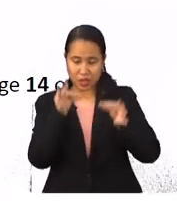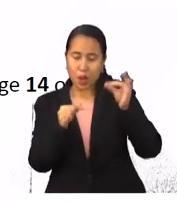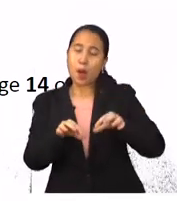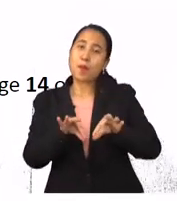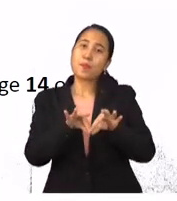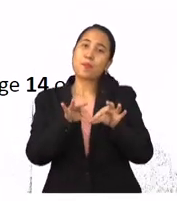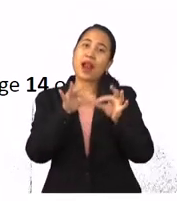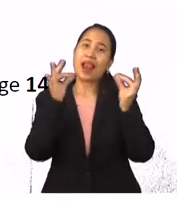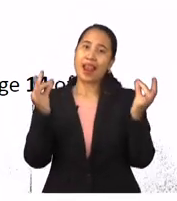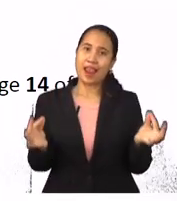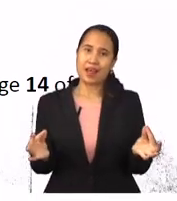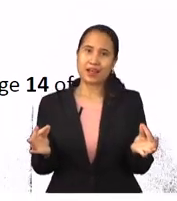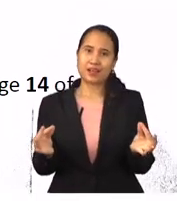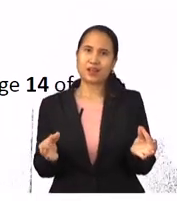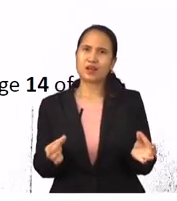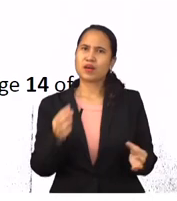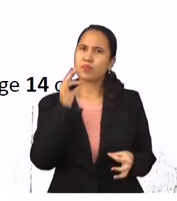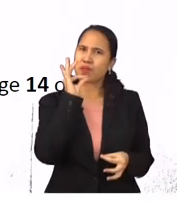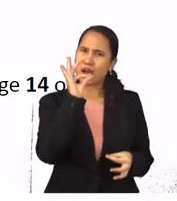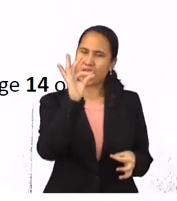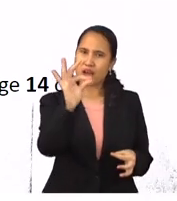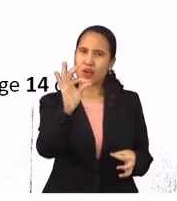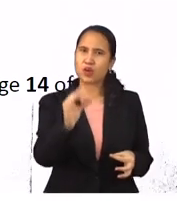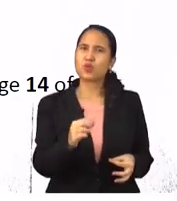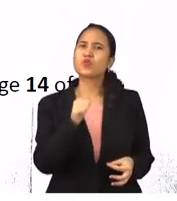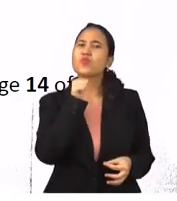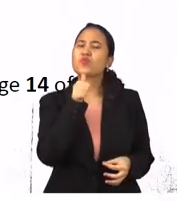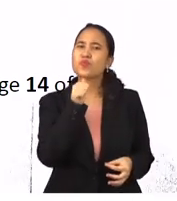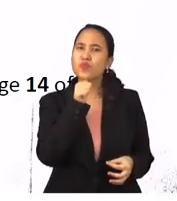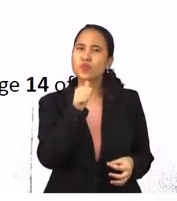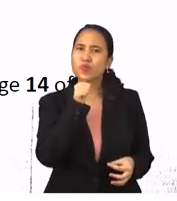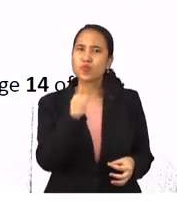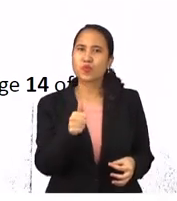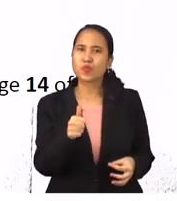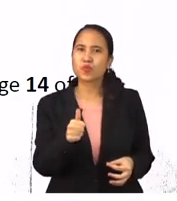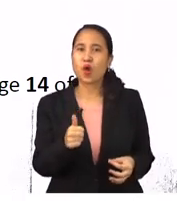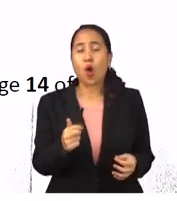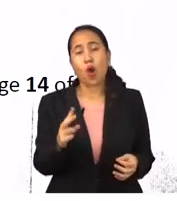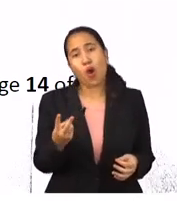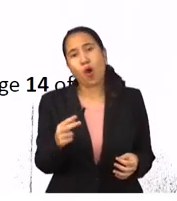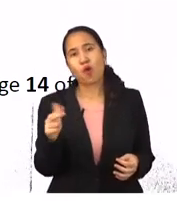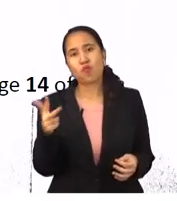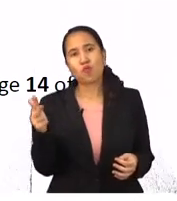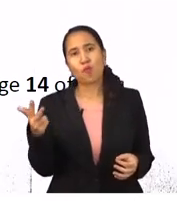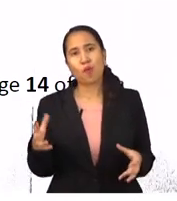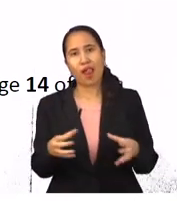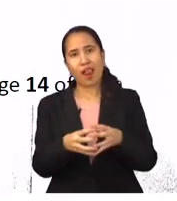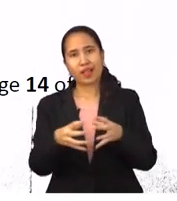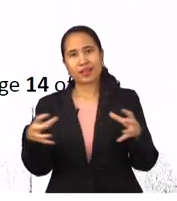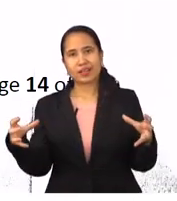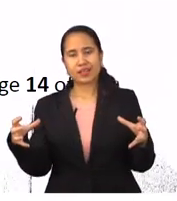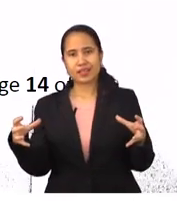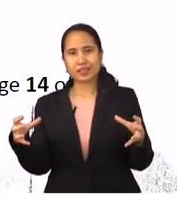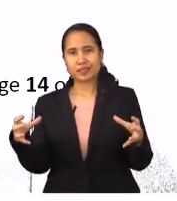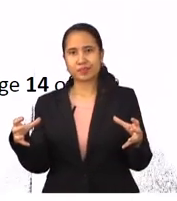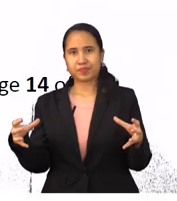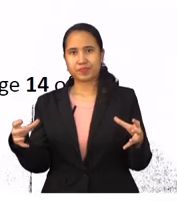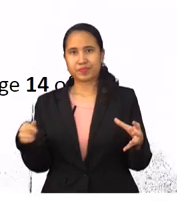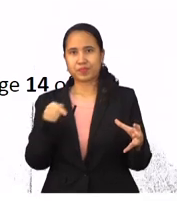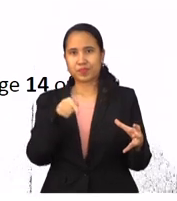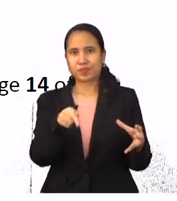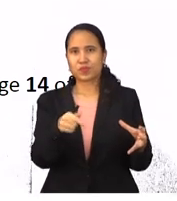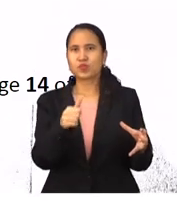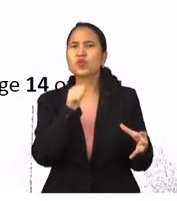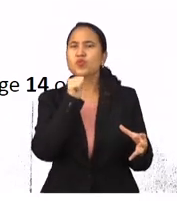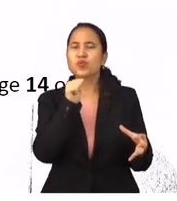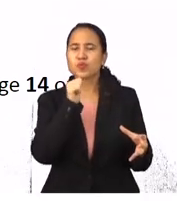belang eveneens de vraag te beantwoorden tot wie, CQ, tot welke instanties het verbod op inmenging is gericht.